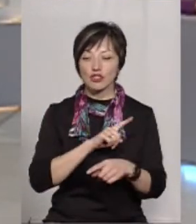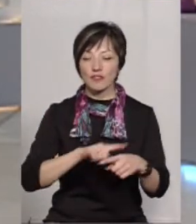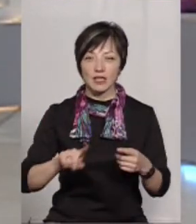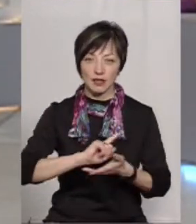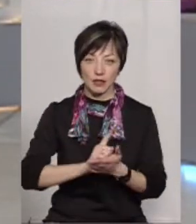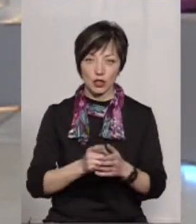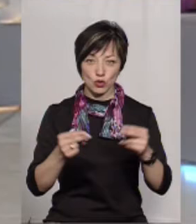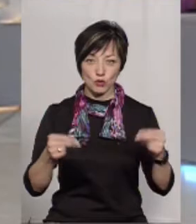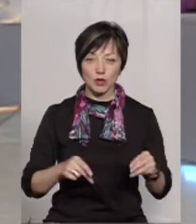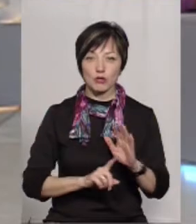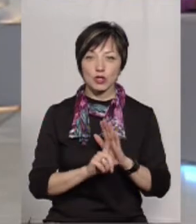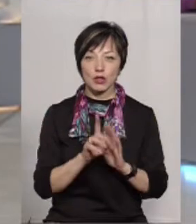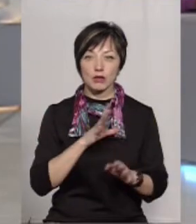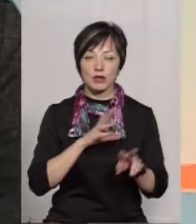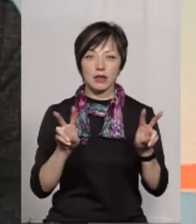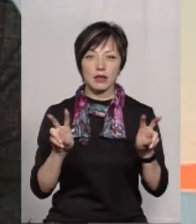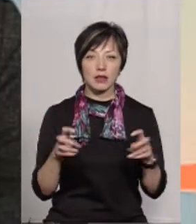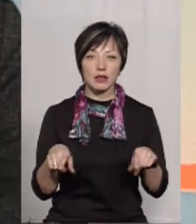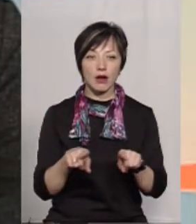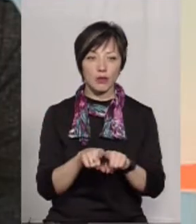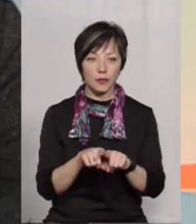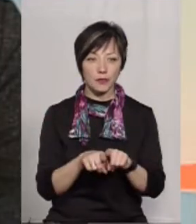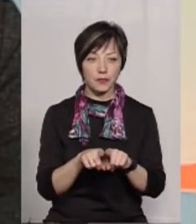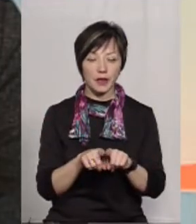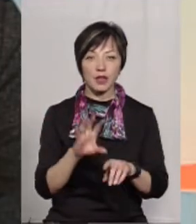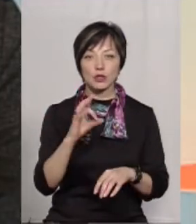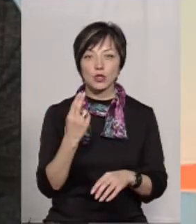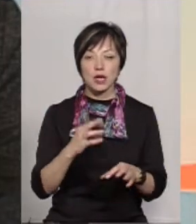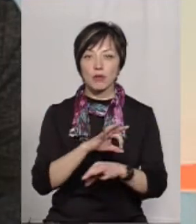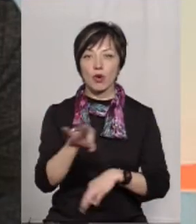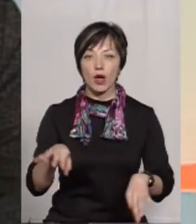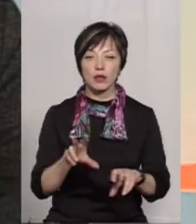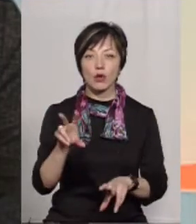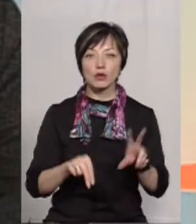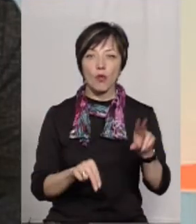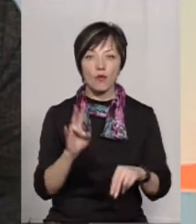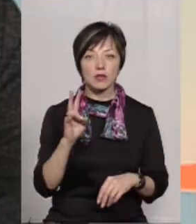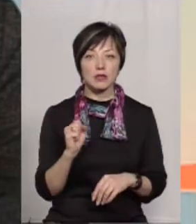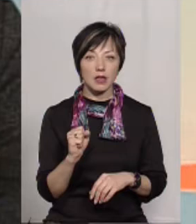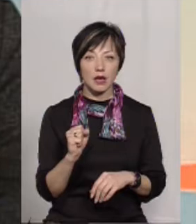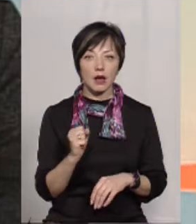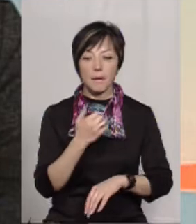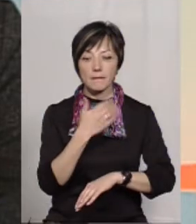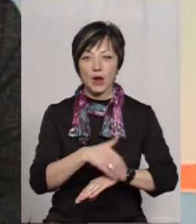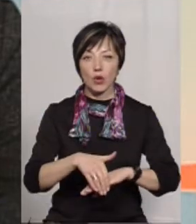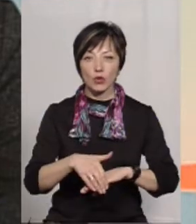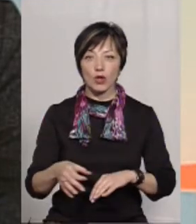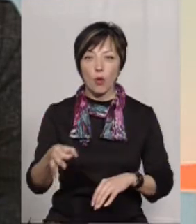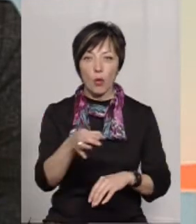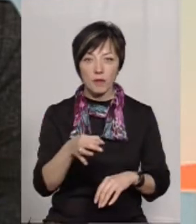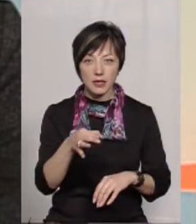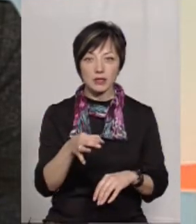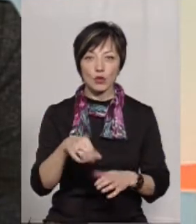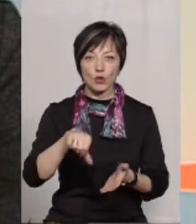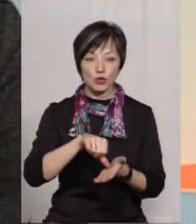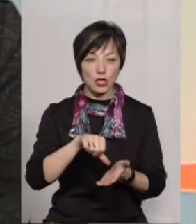Взагалі він на початку носив таку, як соціальний проєкт, і був розрахований на прикордонній області,